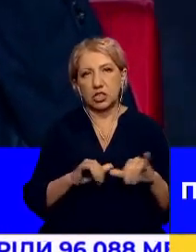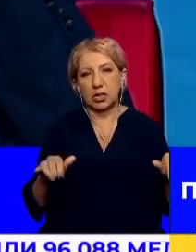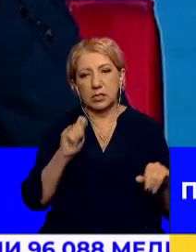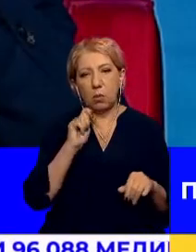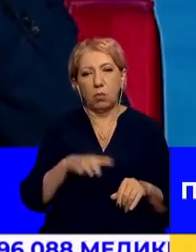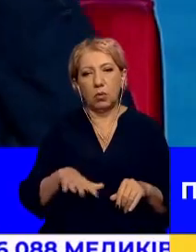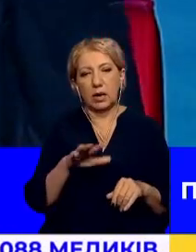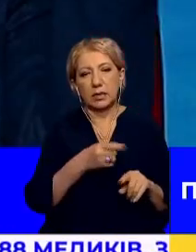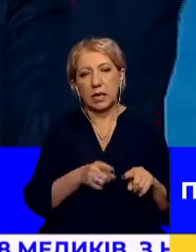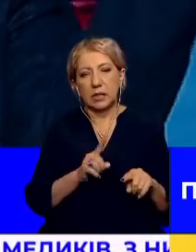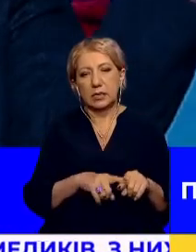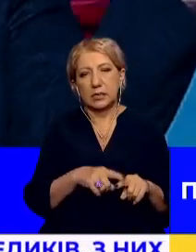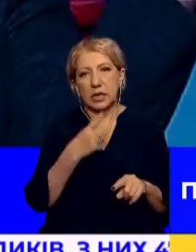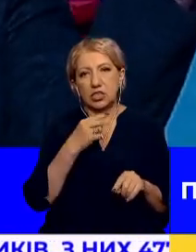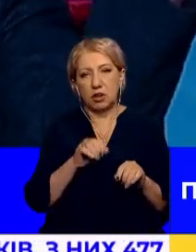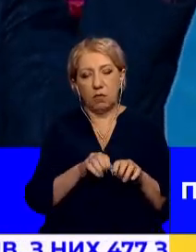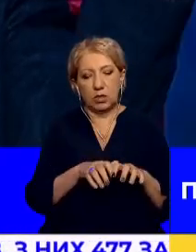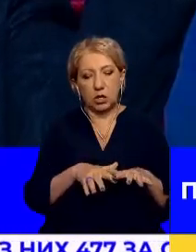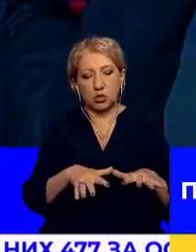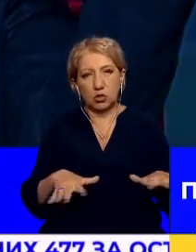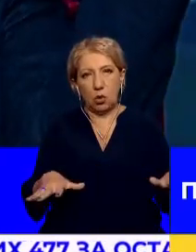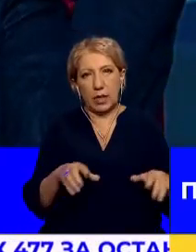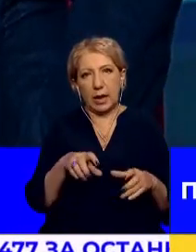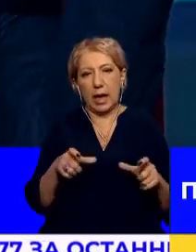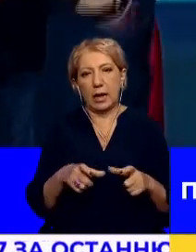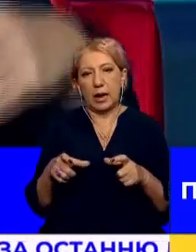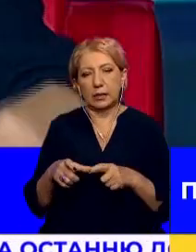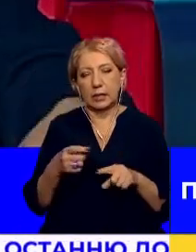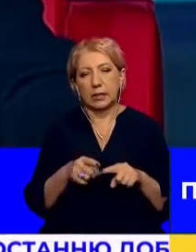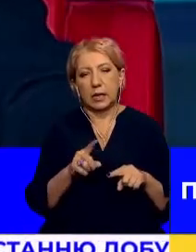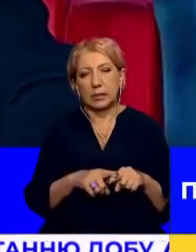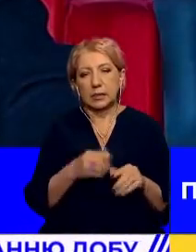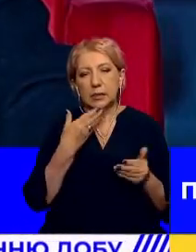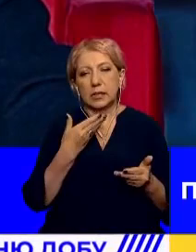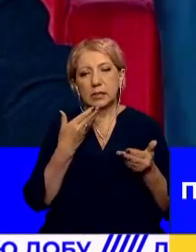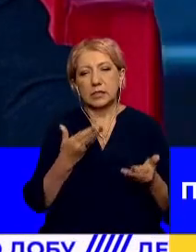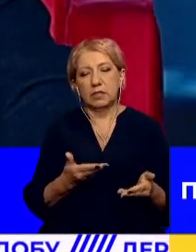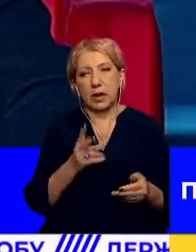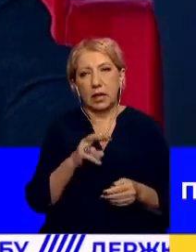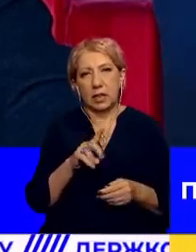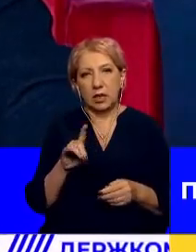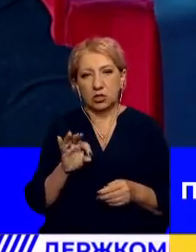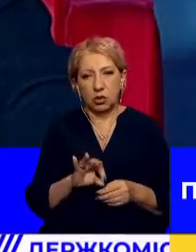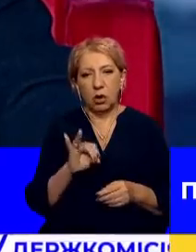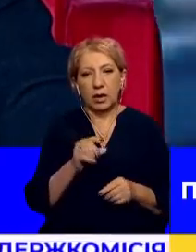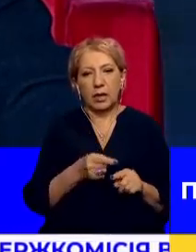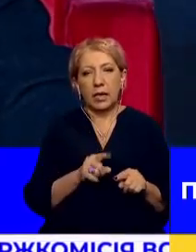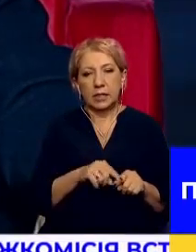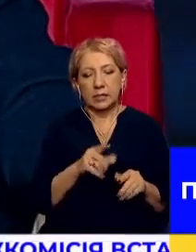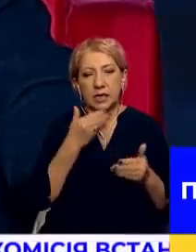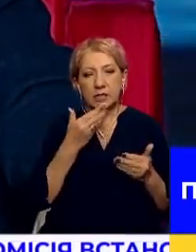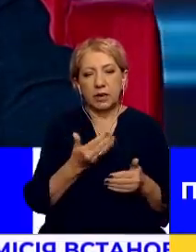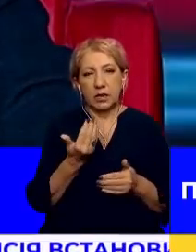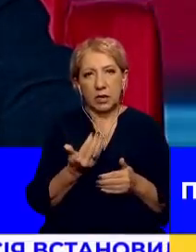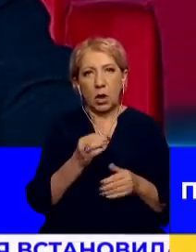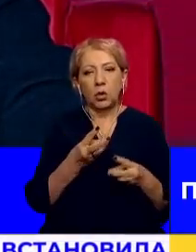Україною оця червона карантинна зона. І ви зрозуміли, що оце звернення Кличка, і це, до речі, звернення його